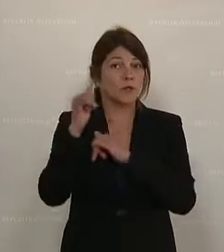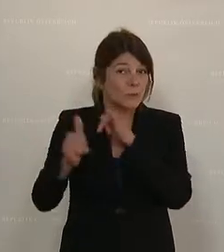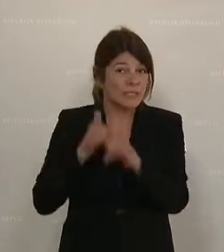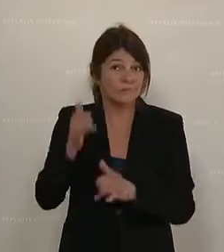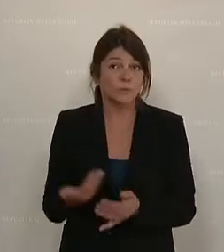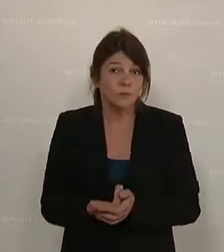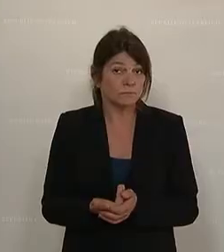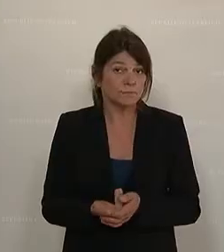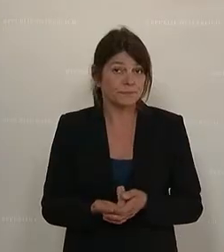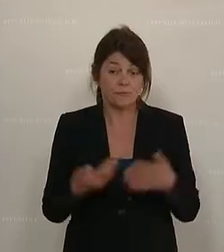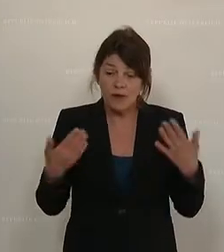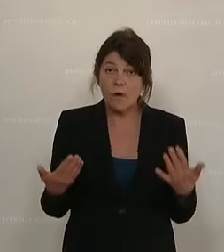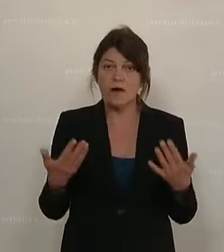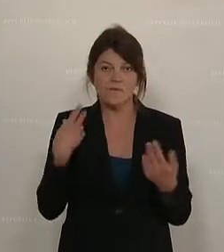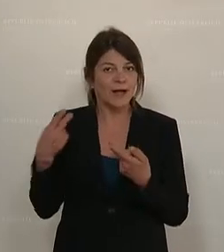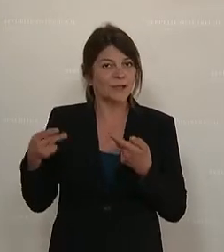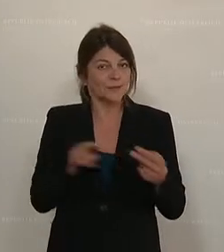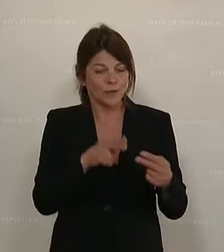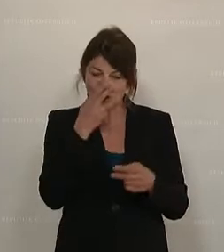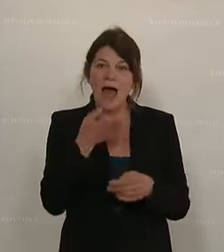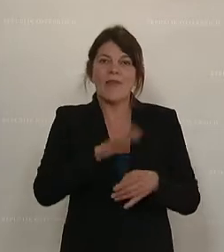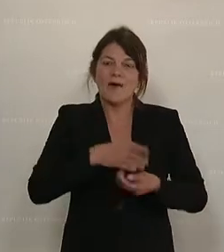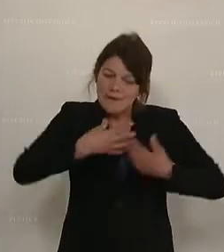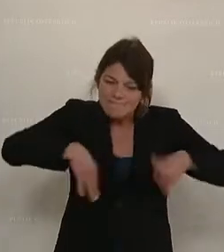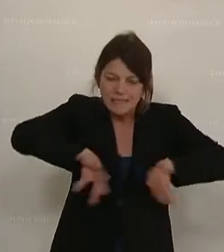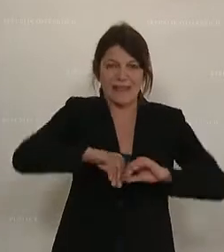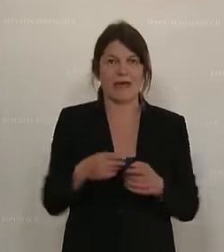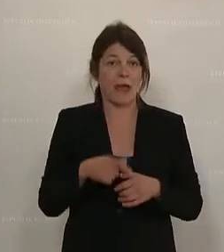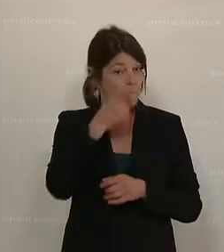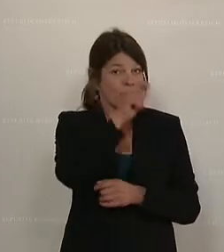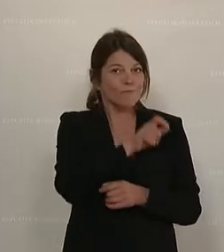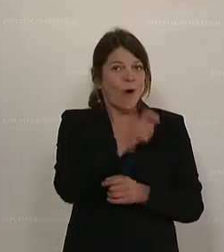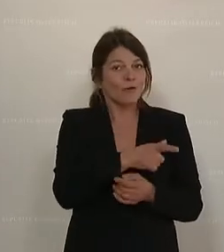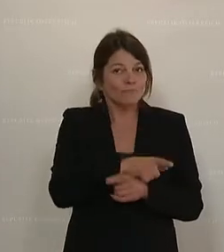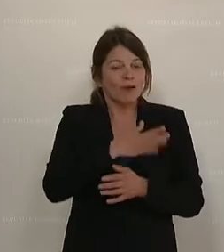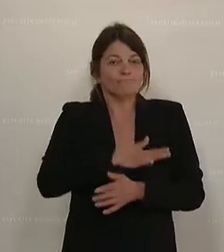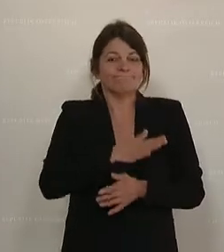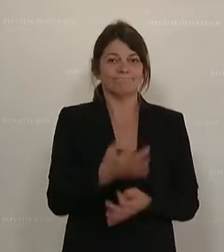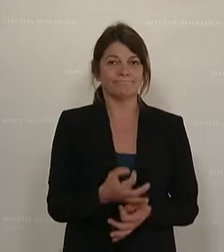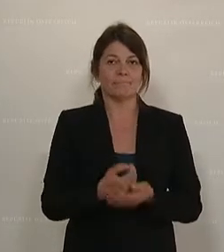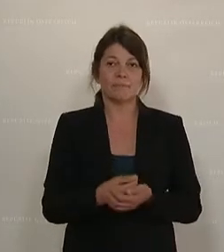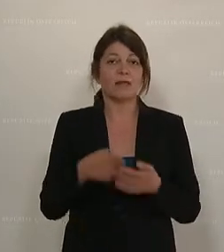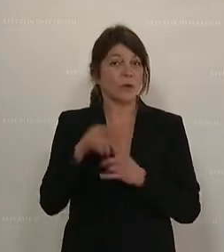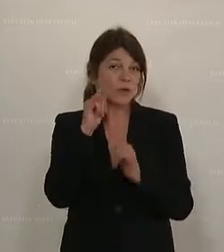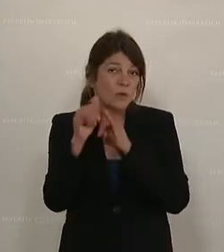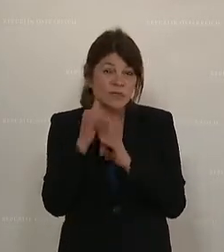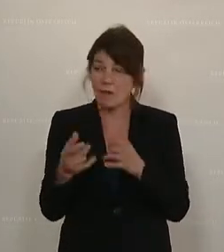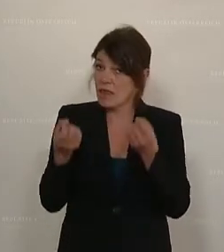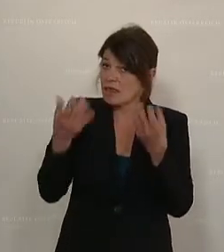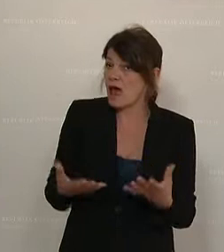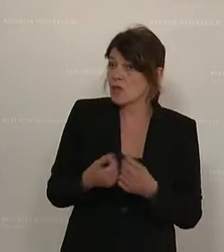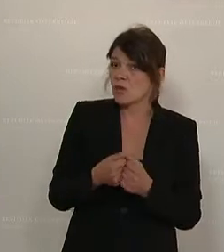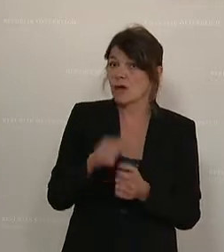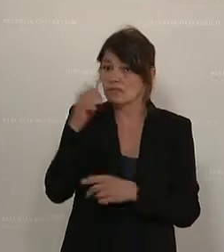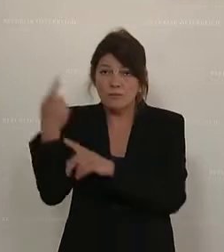Ein Tourismus, wo es wieder hin zum Miteinander geht, wo die Bevölkerung davon profitiert. Ein Tourismus, wo die Natur nicht